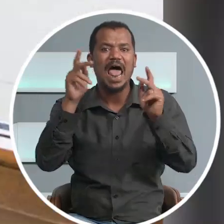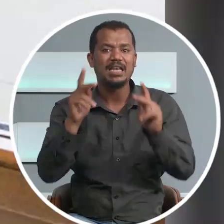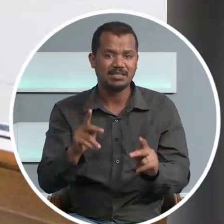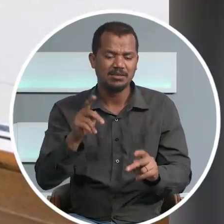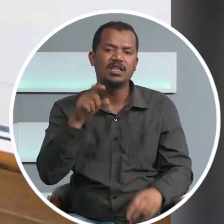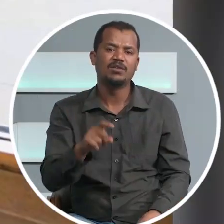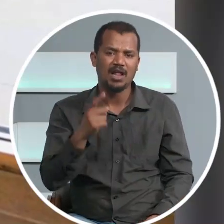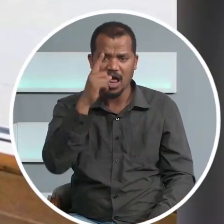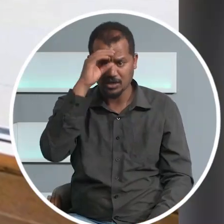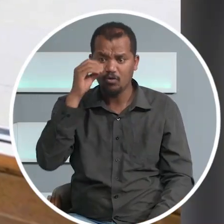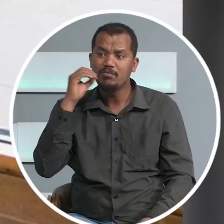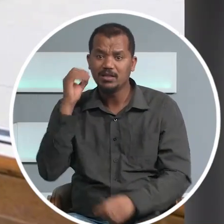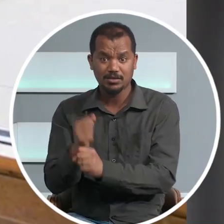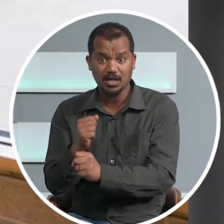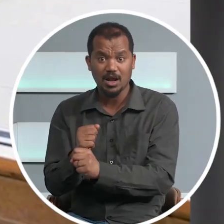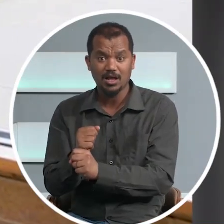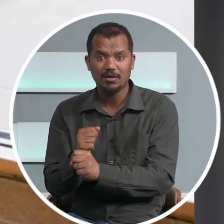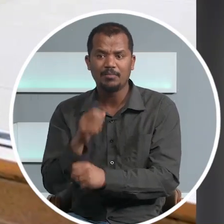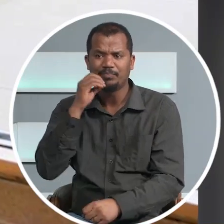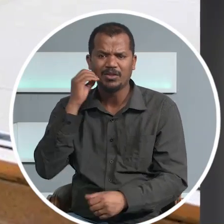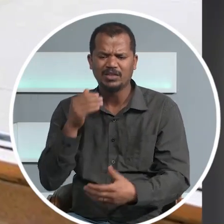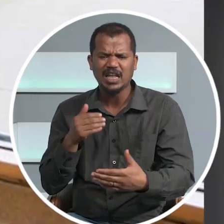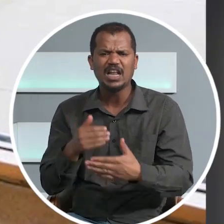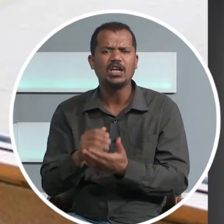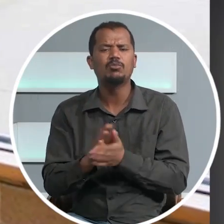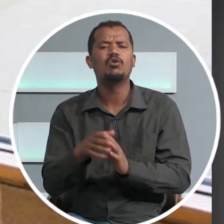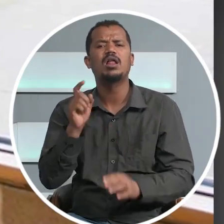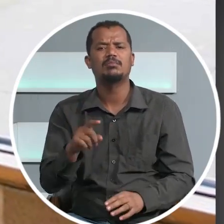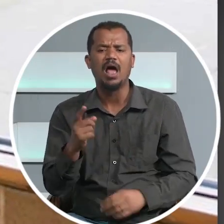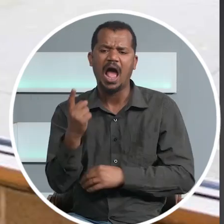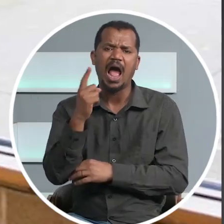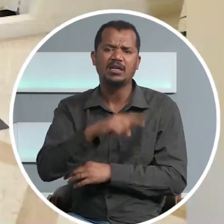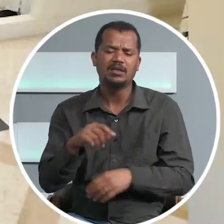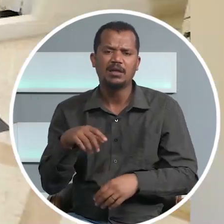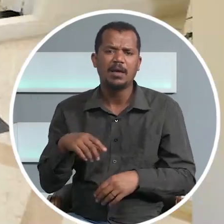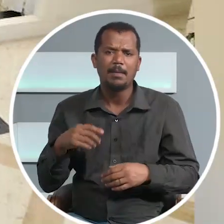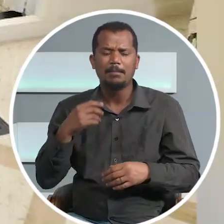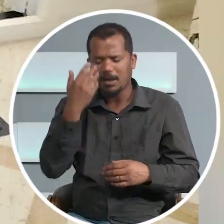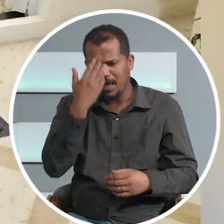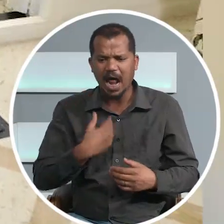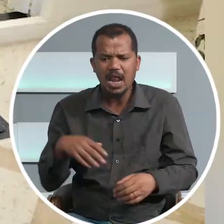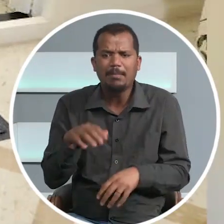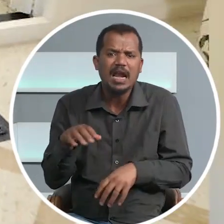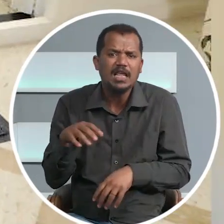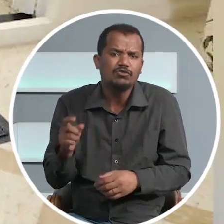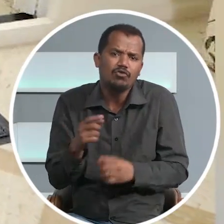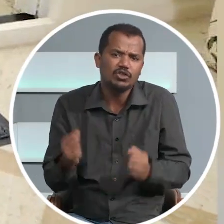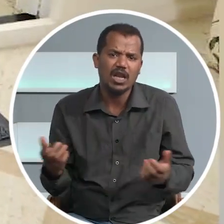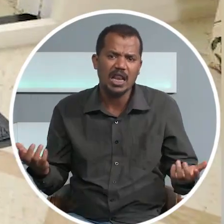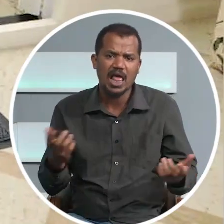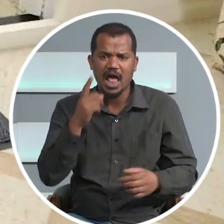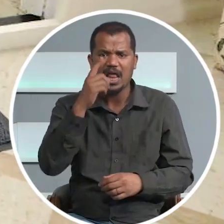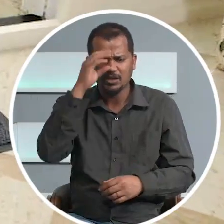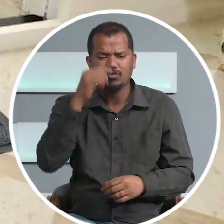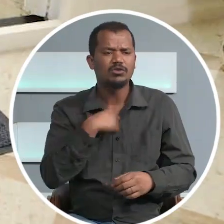jamral. Anda so besar. Betul terderas mana lah. Ayat tahu kemana kan aku paralyzed di mana entah lasta usah lalu anda